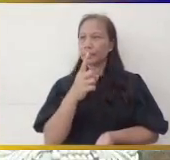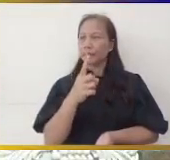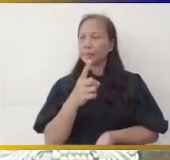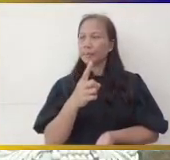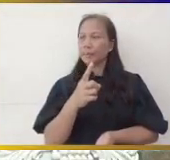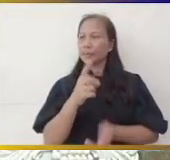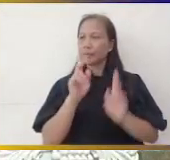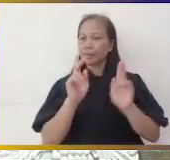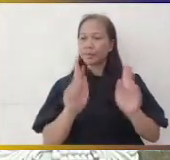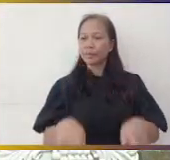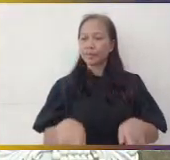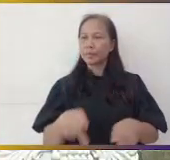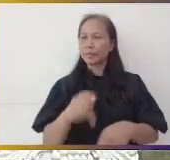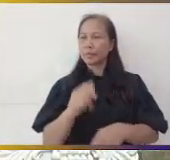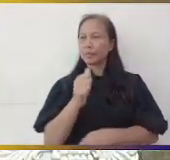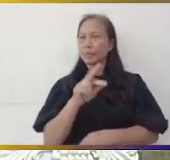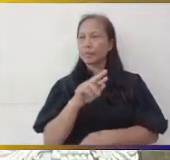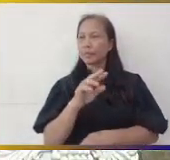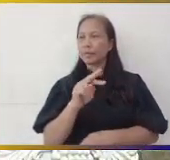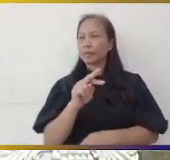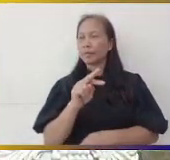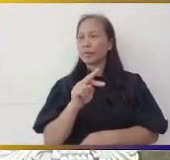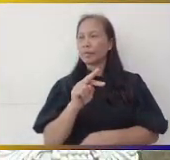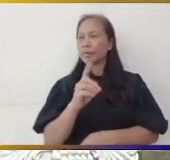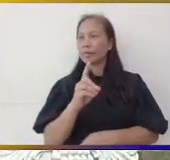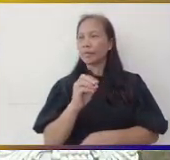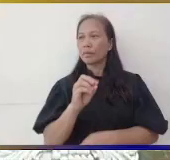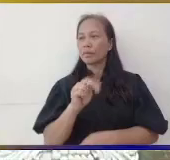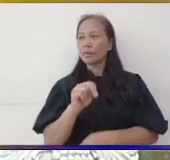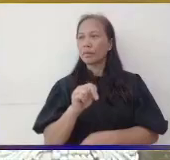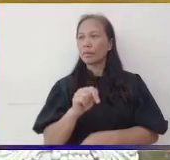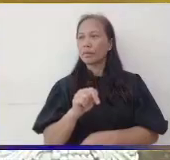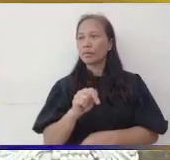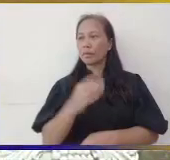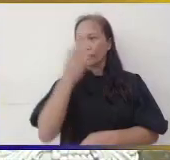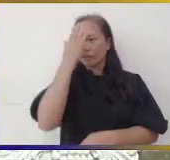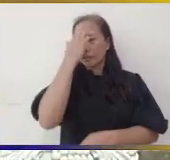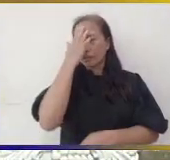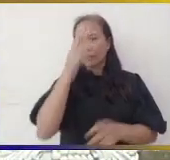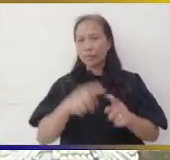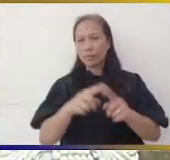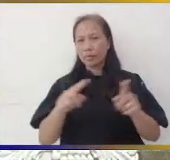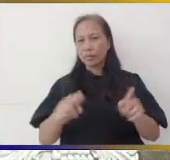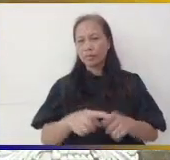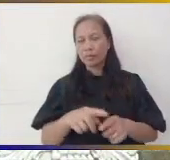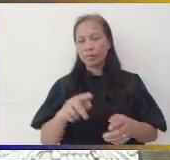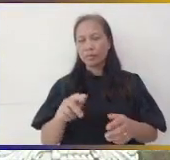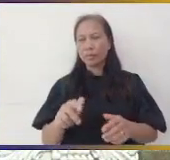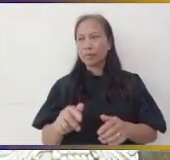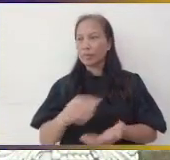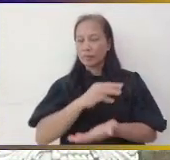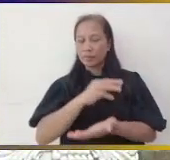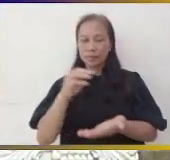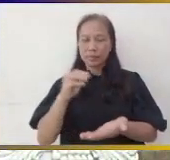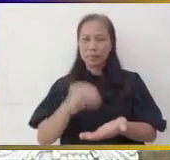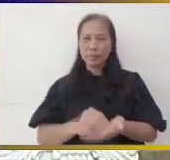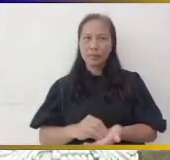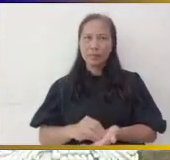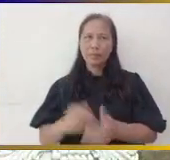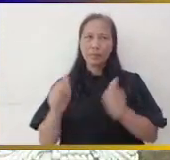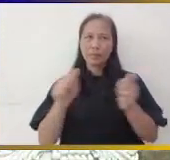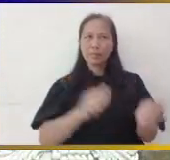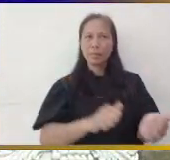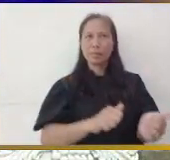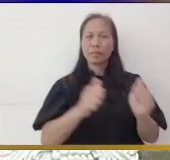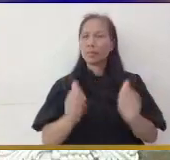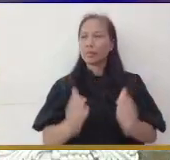ay kinilala ah siya po ay binilang with the Medieval Baptist groups and then ah